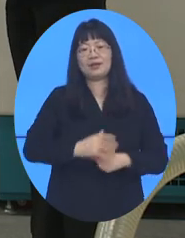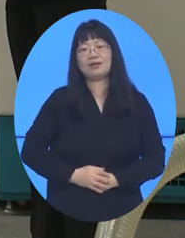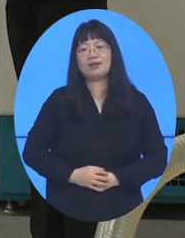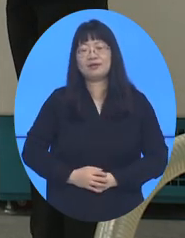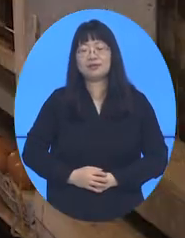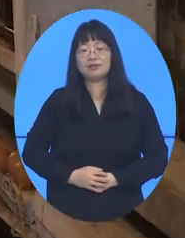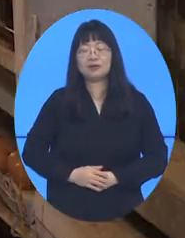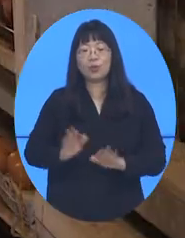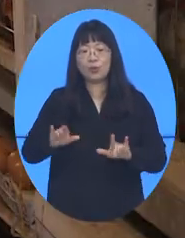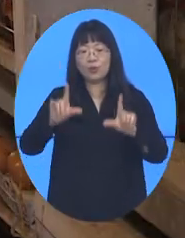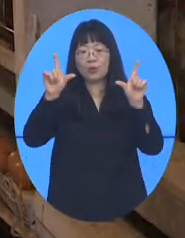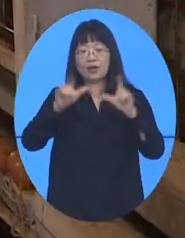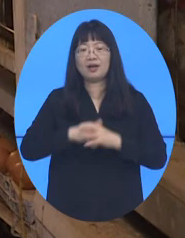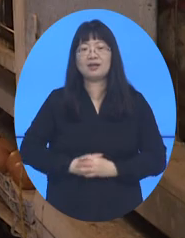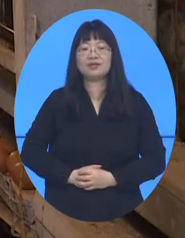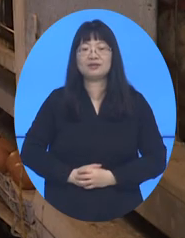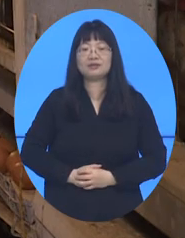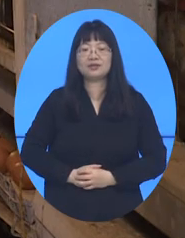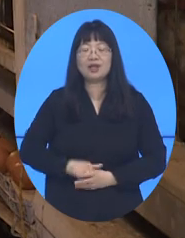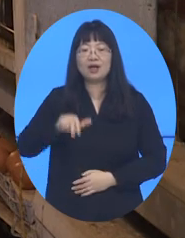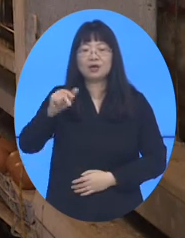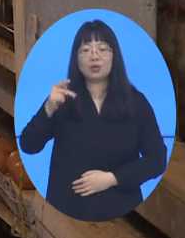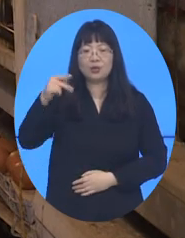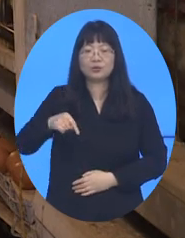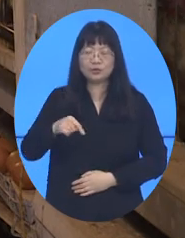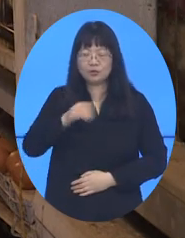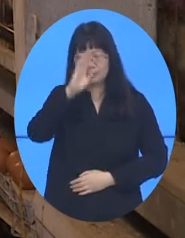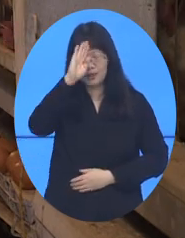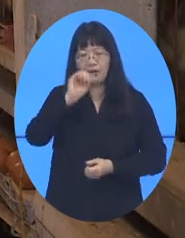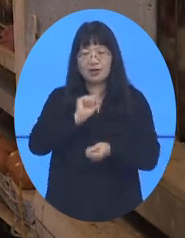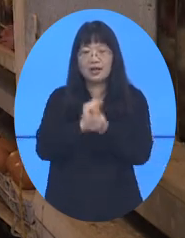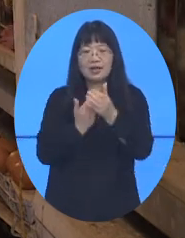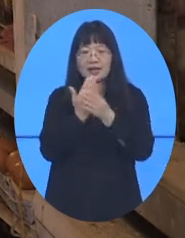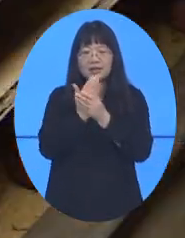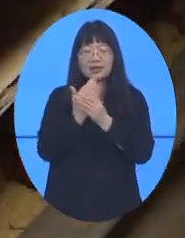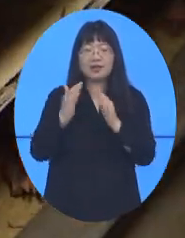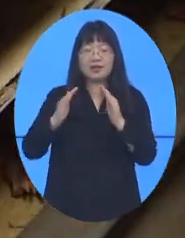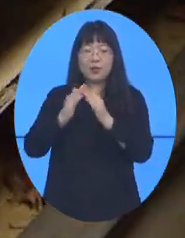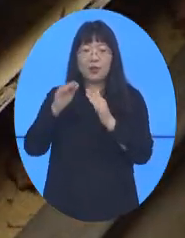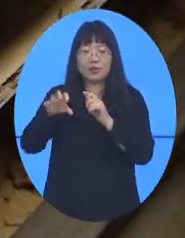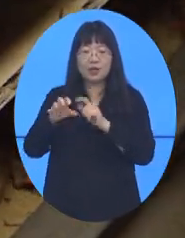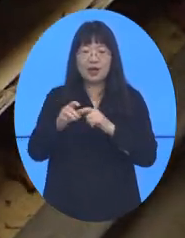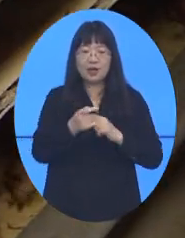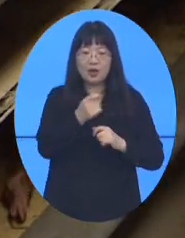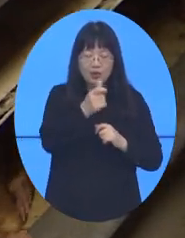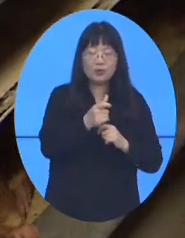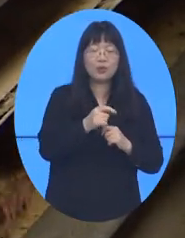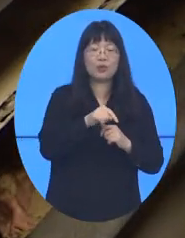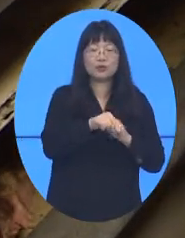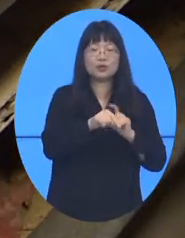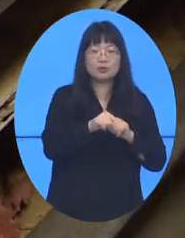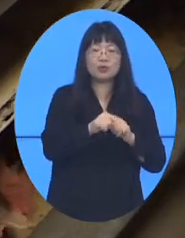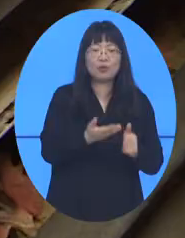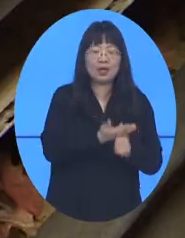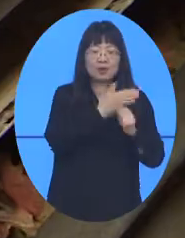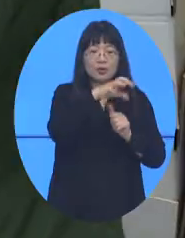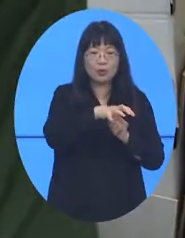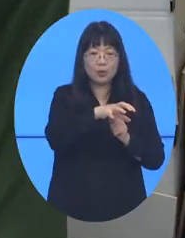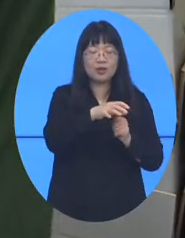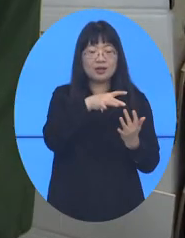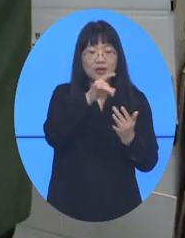편리합니다. 올해는 고병원성 조류 인플루엔자 발생 농가와 소규모 가금 농가를 보급 대상으로